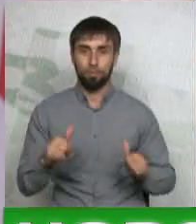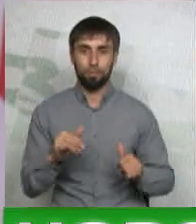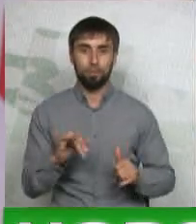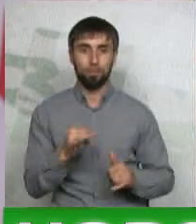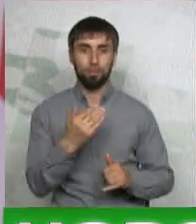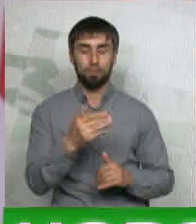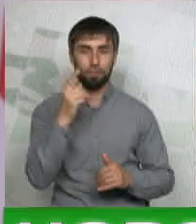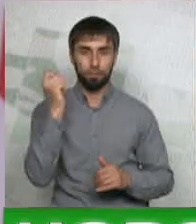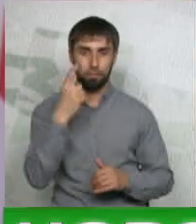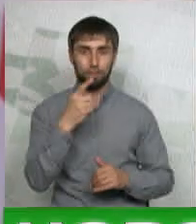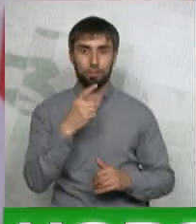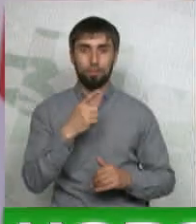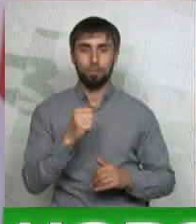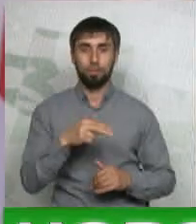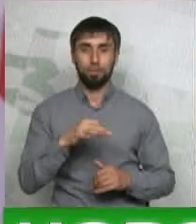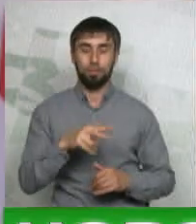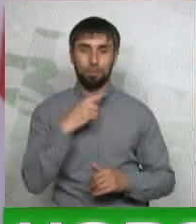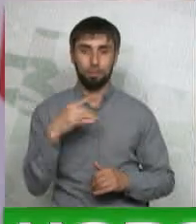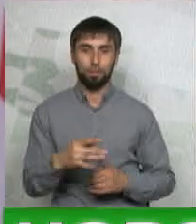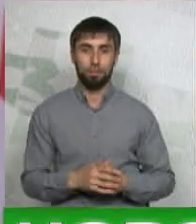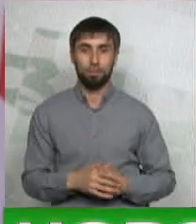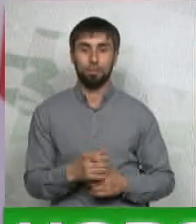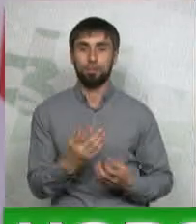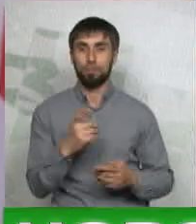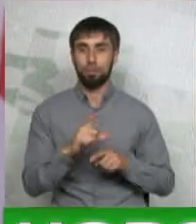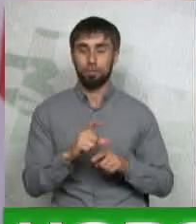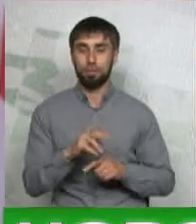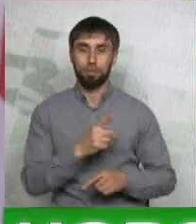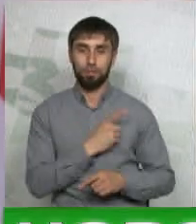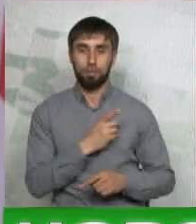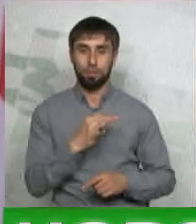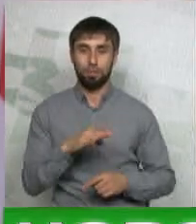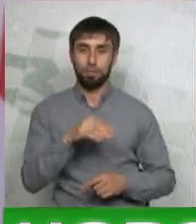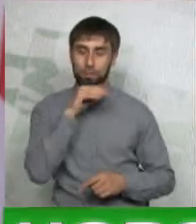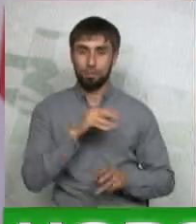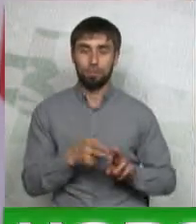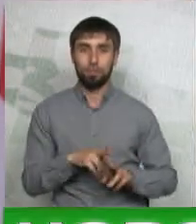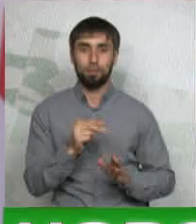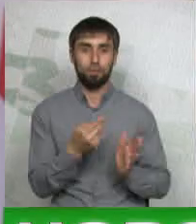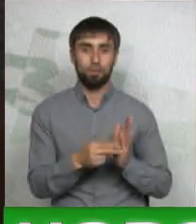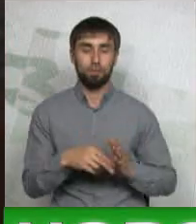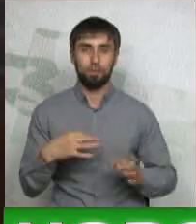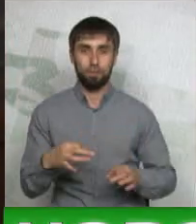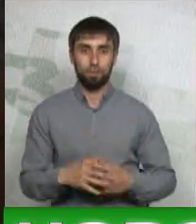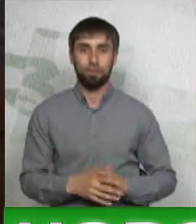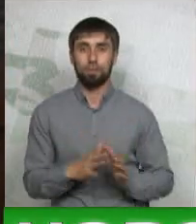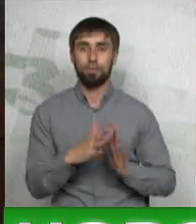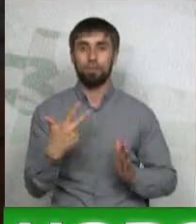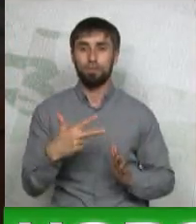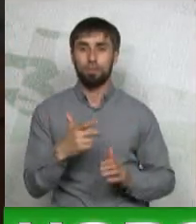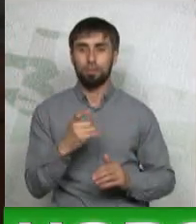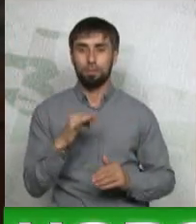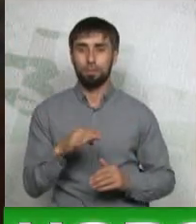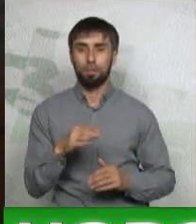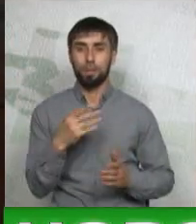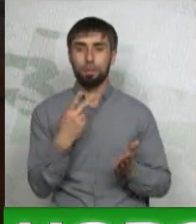тебе узнают далеко за пределами Ингушетии. Пару слов для мастера. Инструмент профессиональный – это как покупка автомобиля. Больше 30